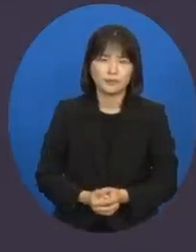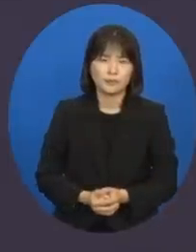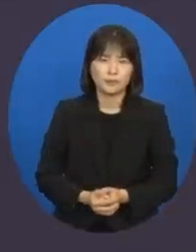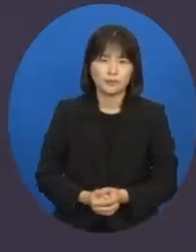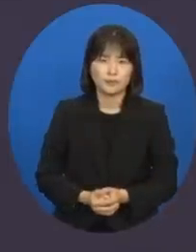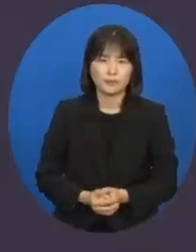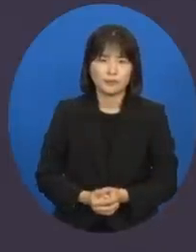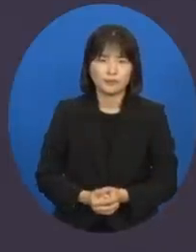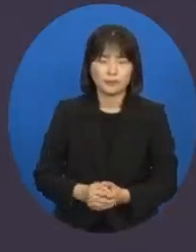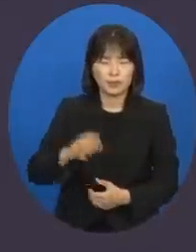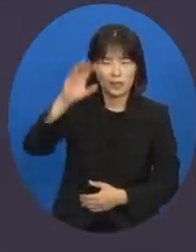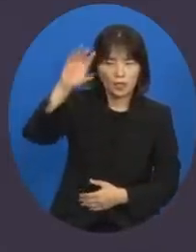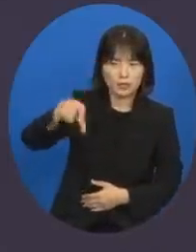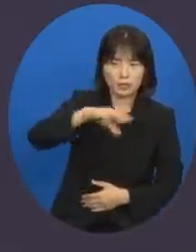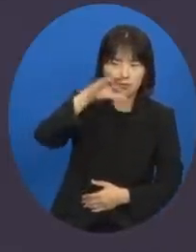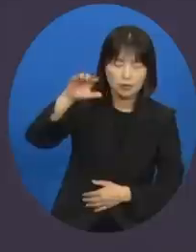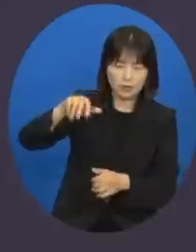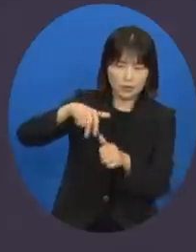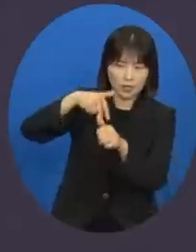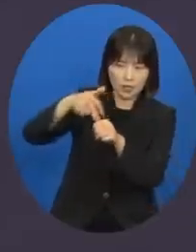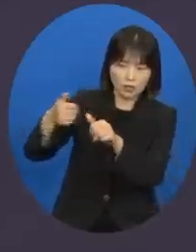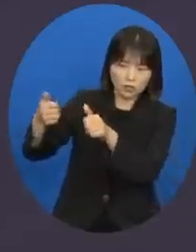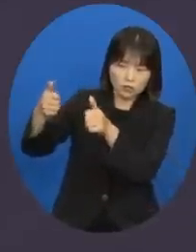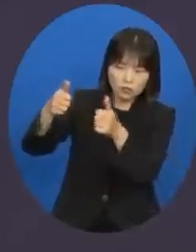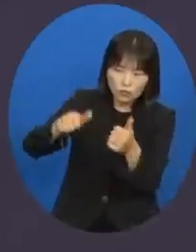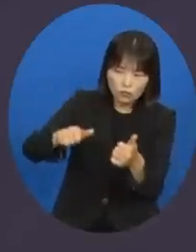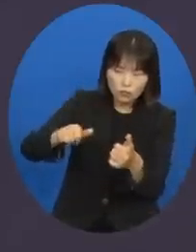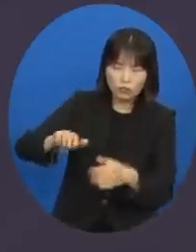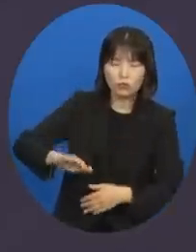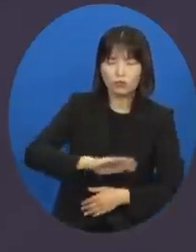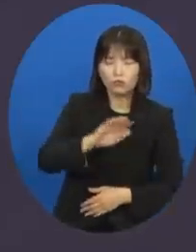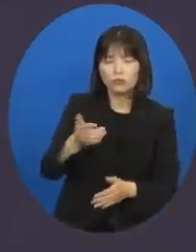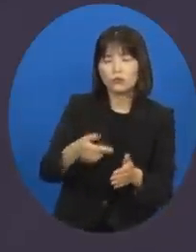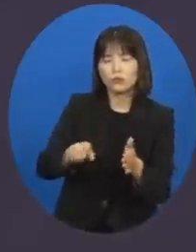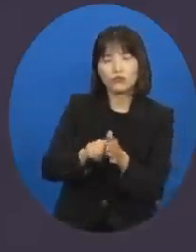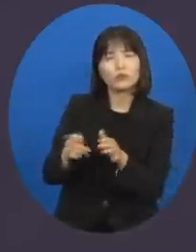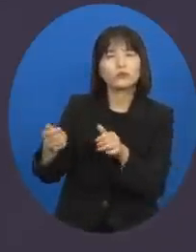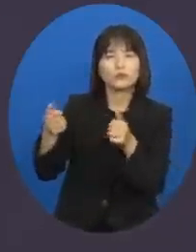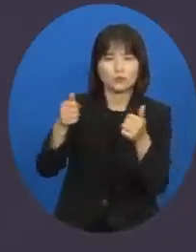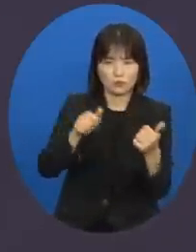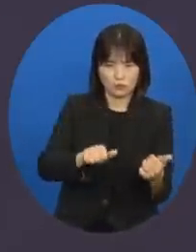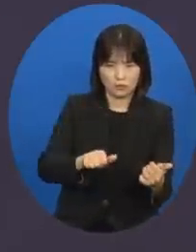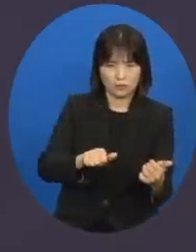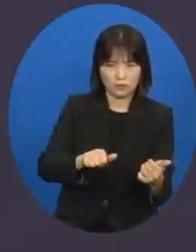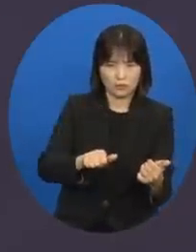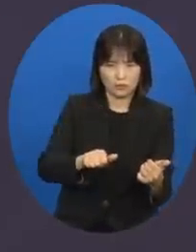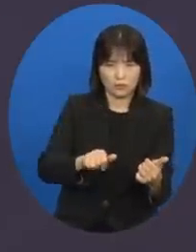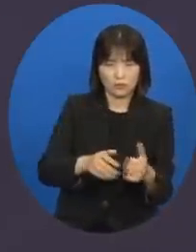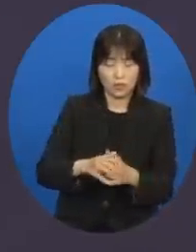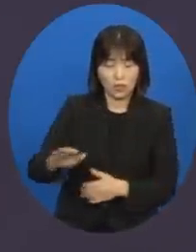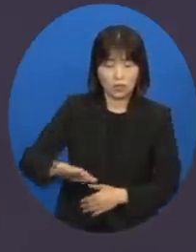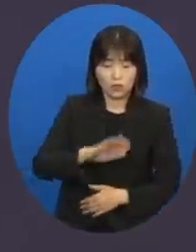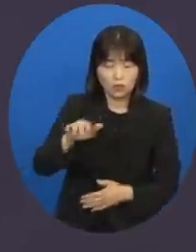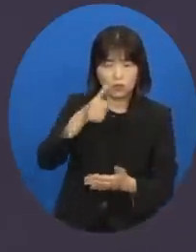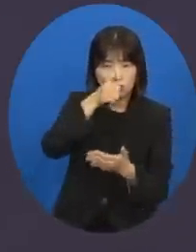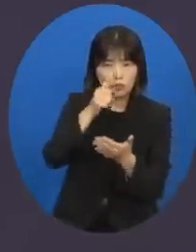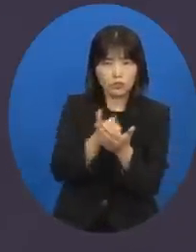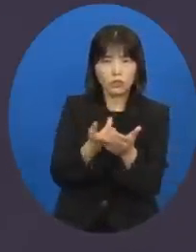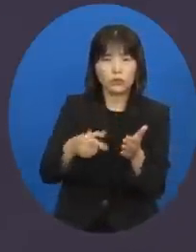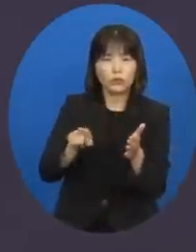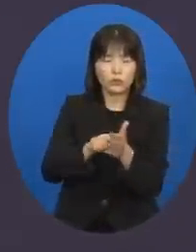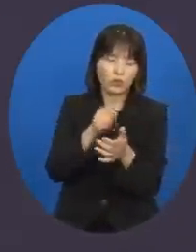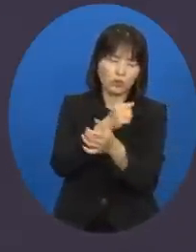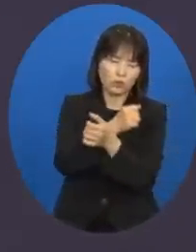심지어 십자가에서 죽어가도 아, 우리를 위해서 죽어가는 우리의 죄를 위해서 용서를